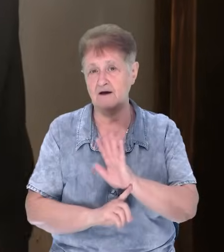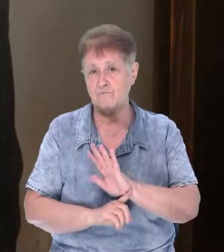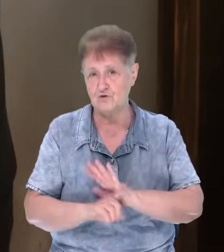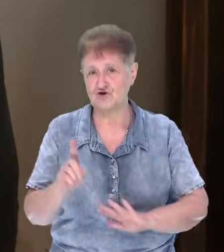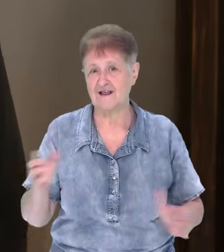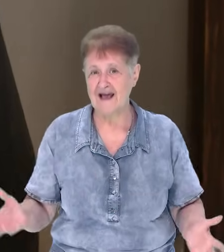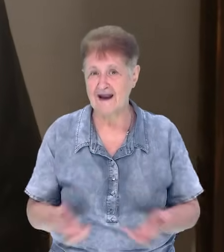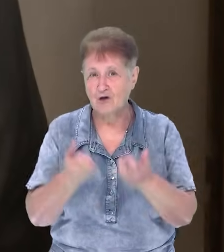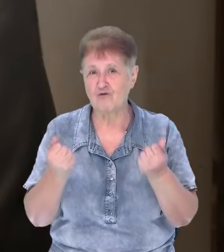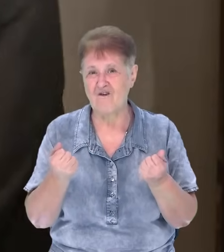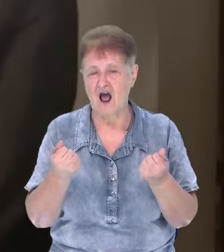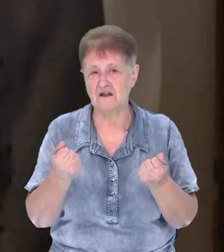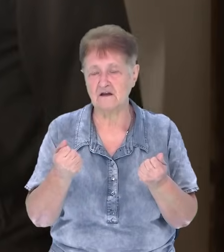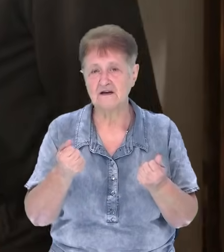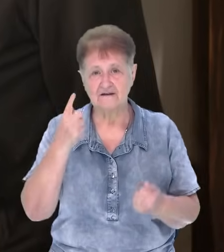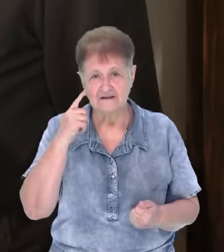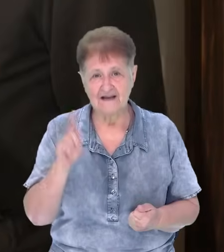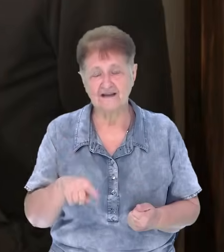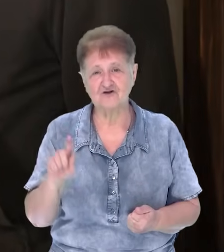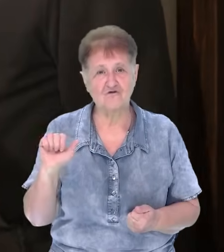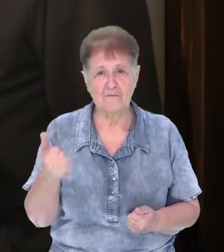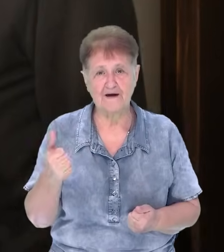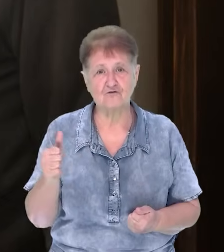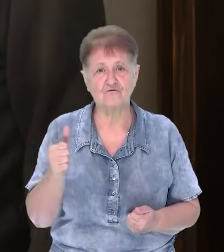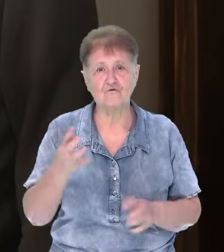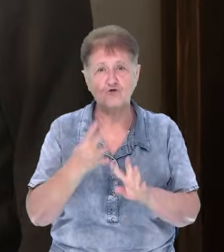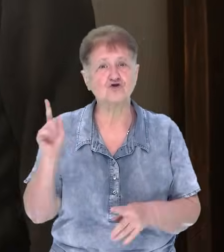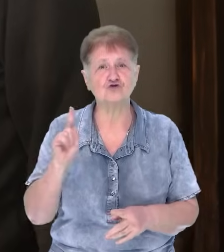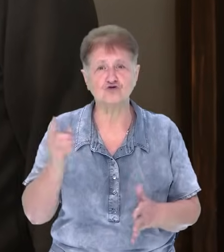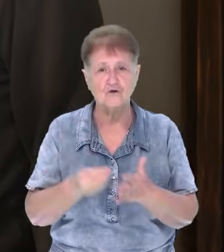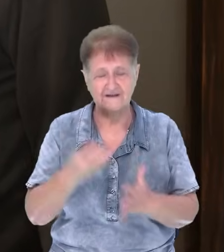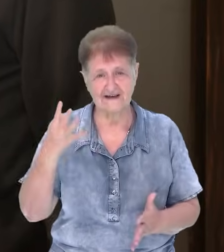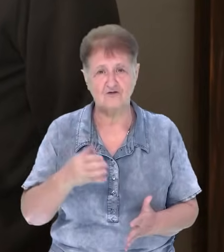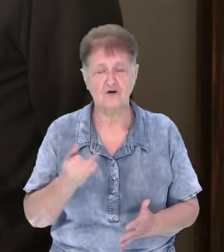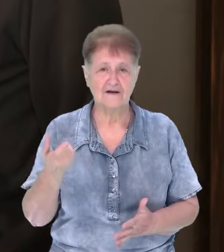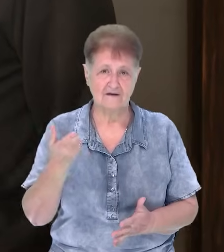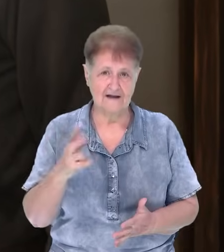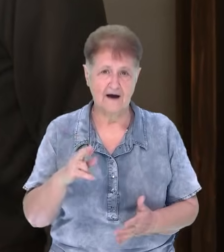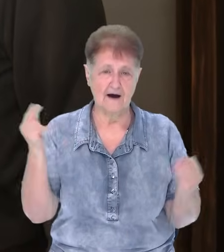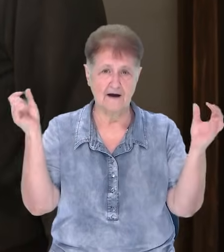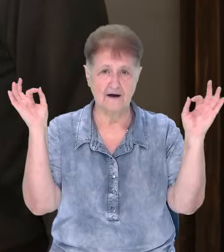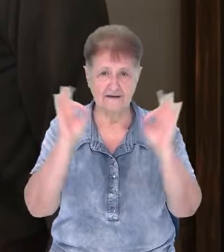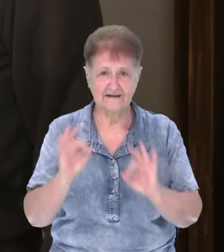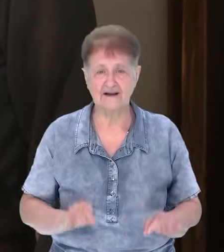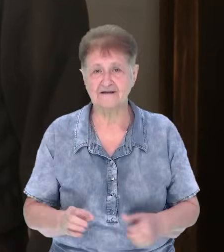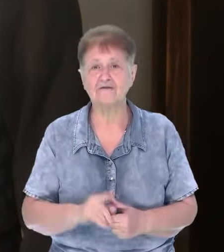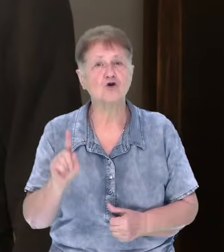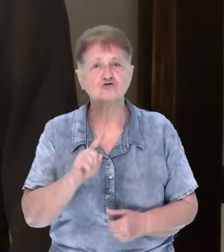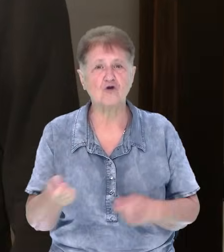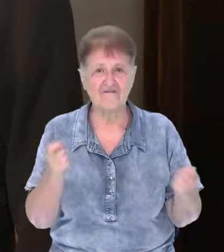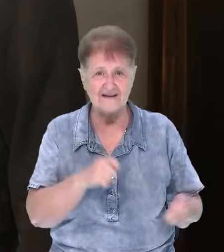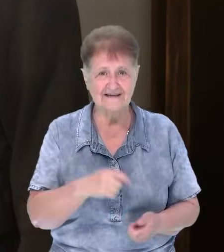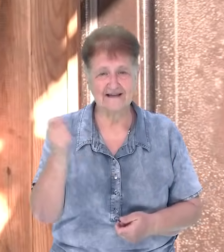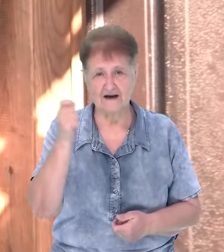почали рятувати саме, ну, вони знають, те, що для мене цінне, вони рятували мистецтво. Що вони